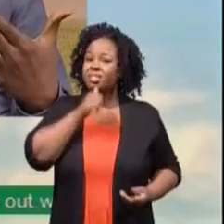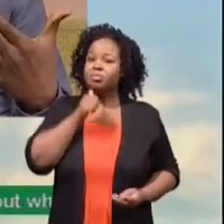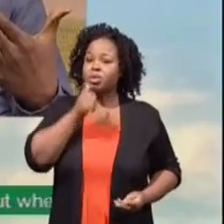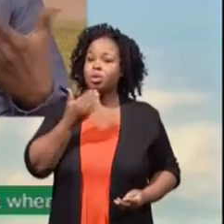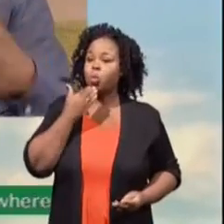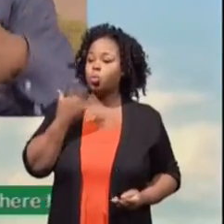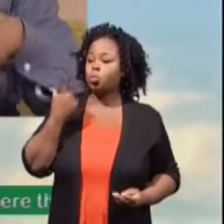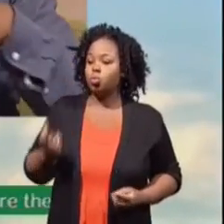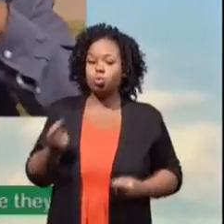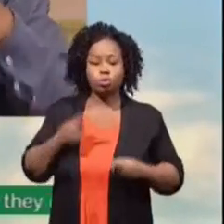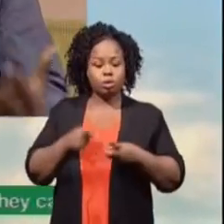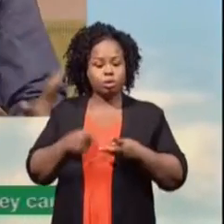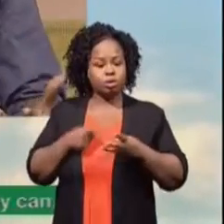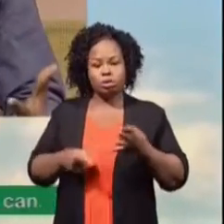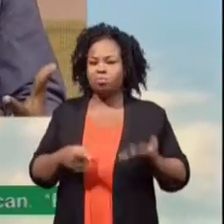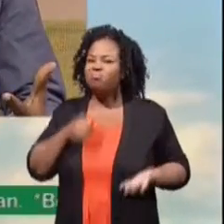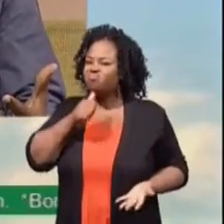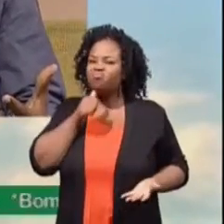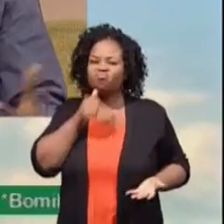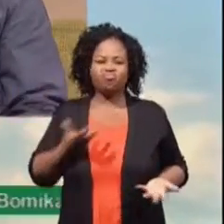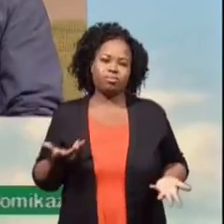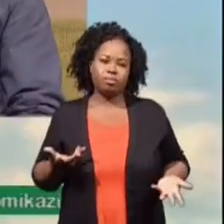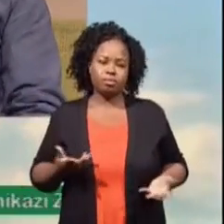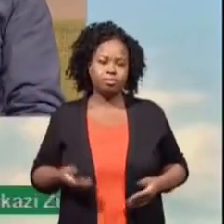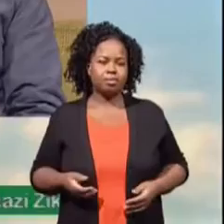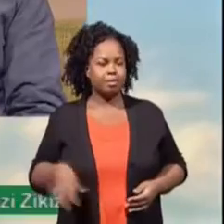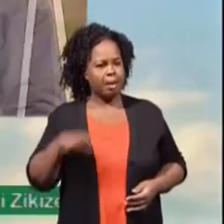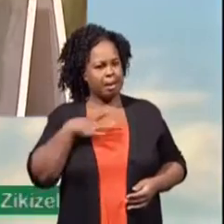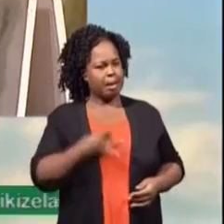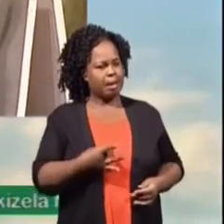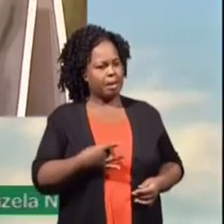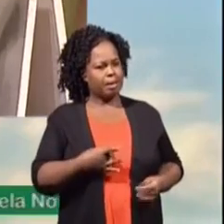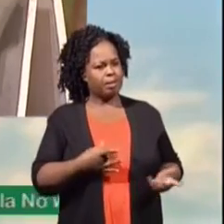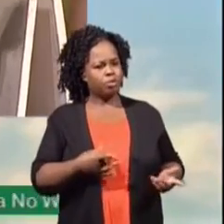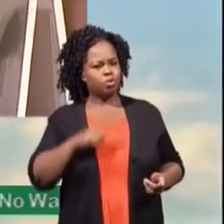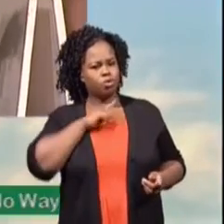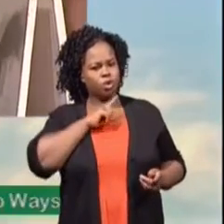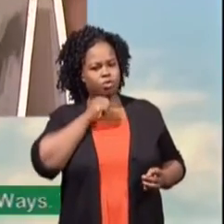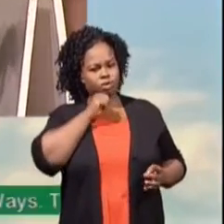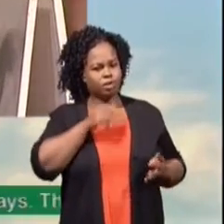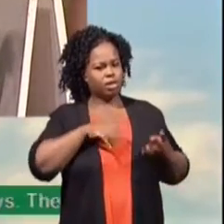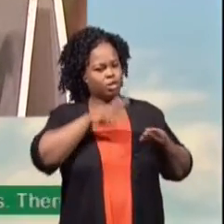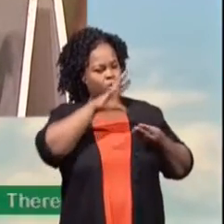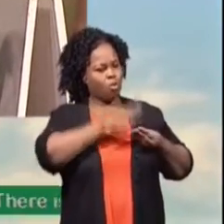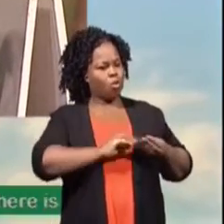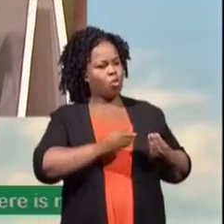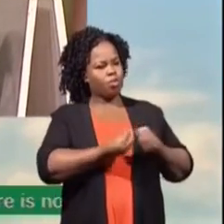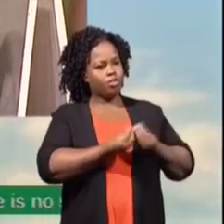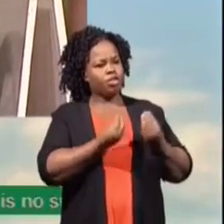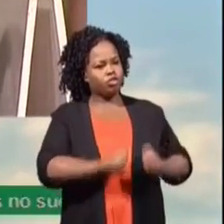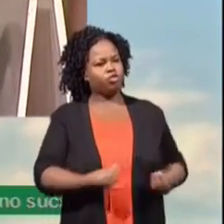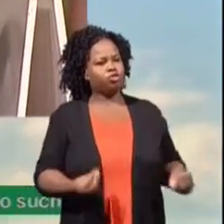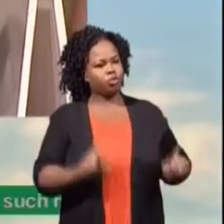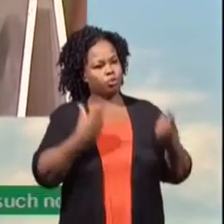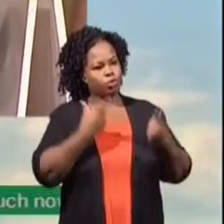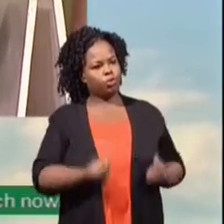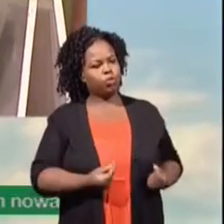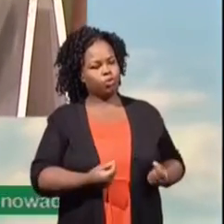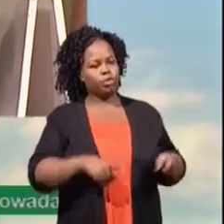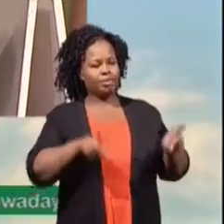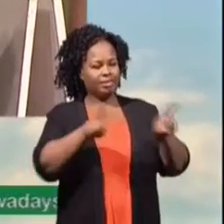le esithi ukuthi ubani oyenza kanjani it doesn't matter kithanda the uyibeke ngakhona ukuthi sonke